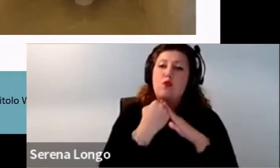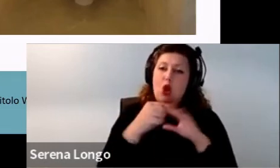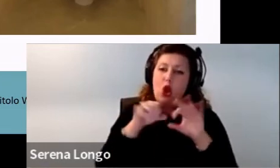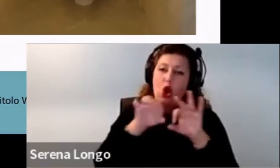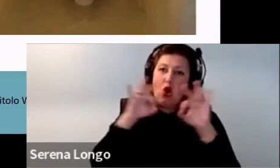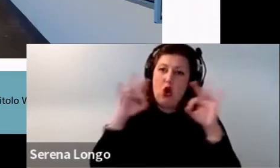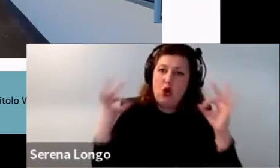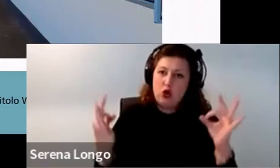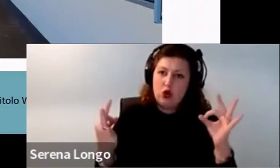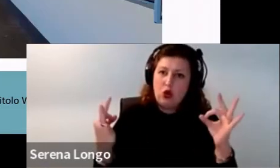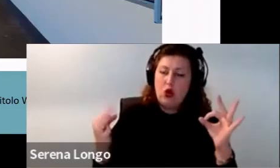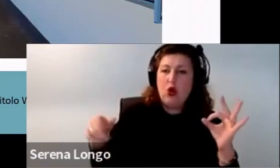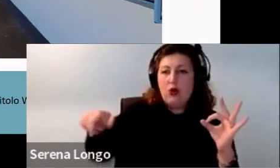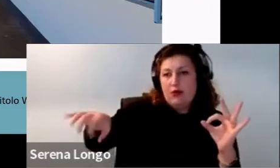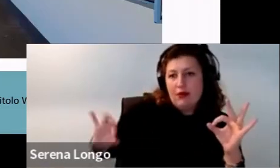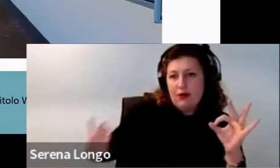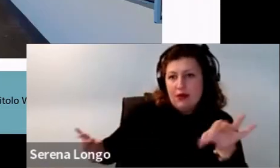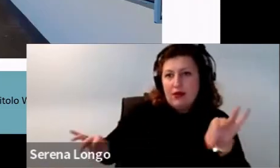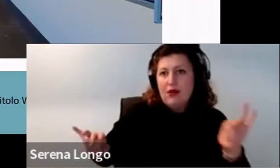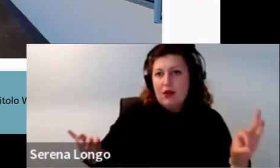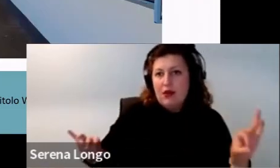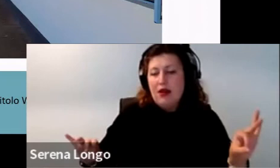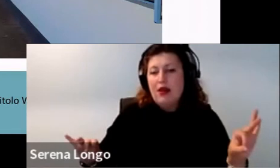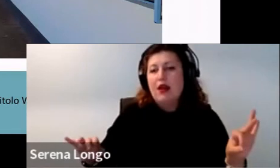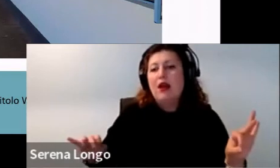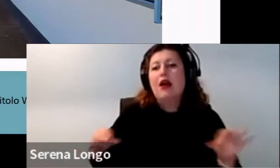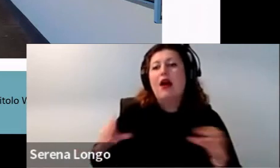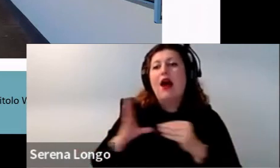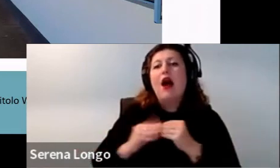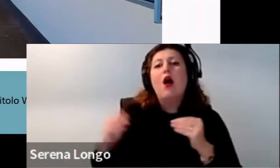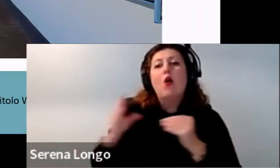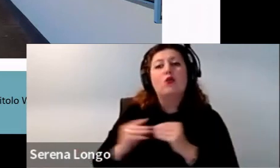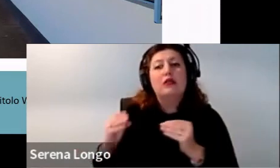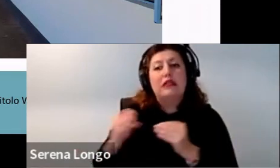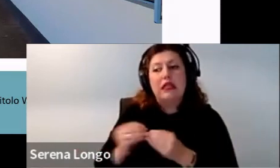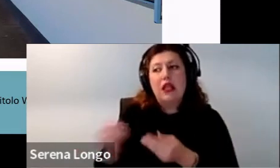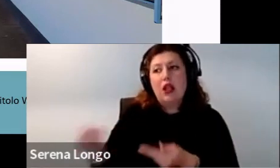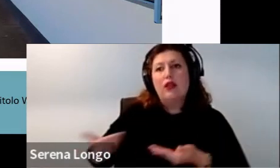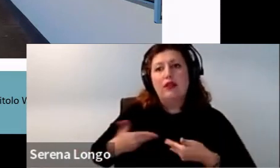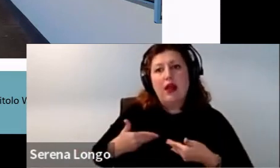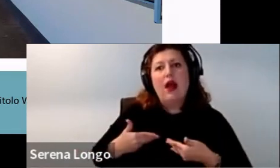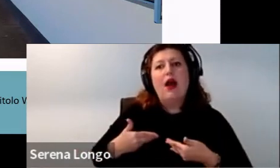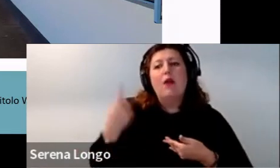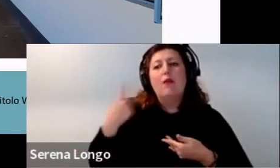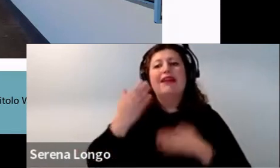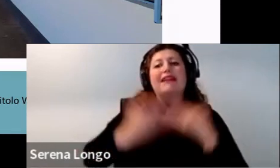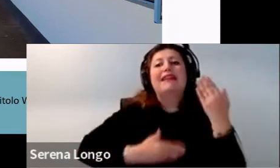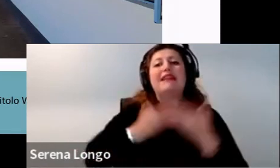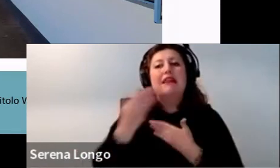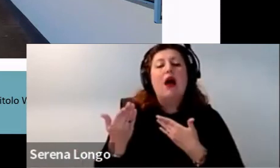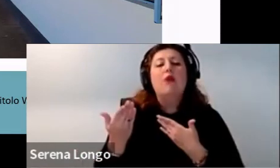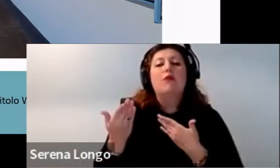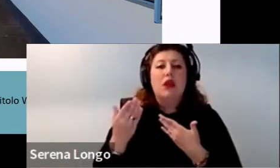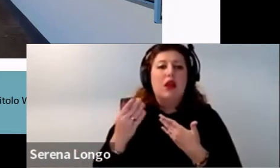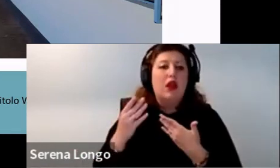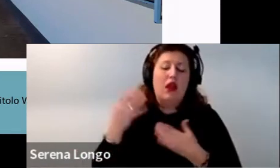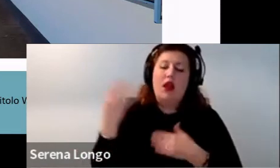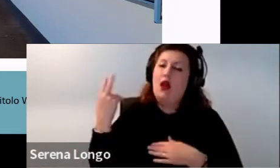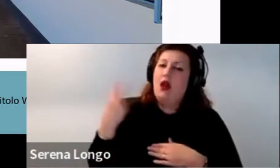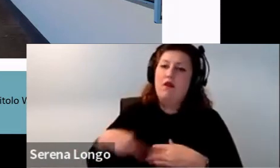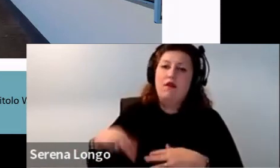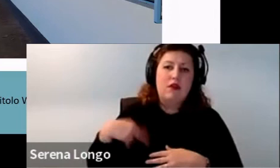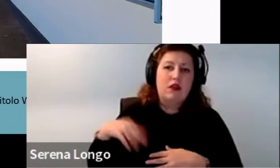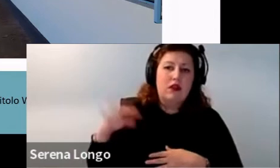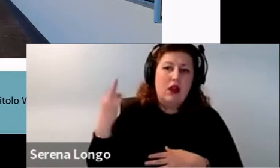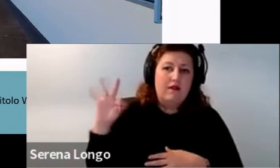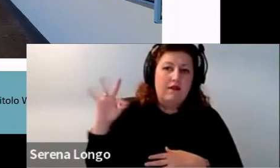dedicati alle persone con disabilità. E questo sostanzialmente è il lavoro che abbiamo fatto, incluse